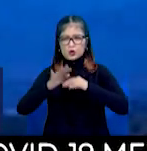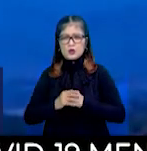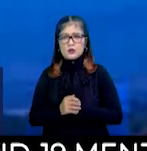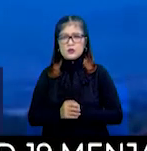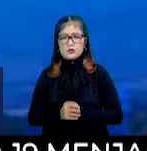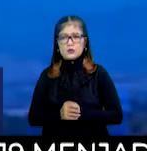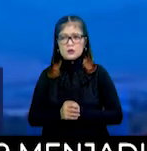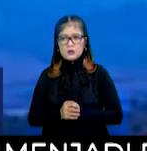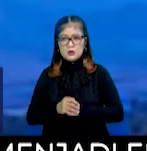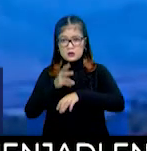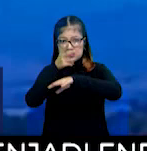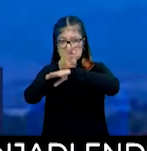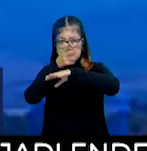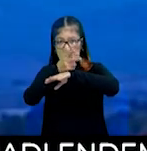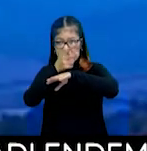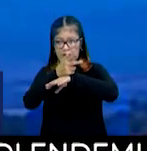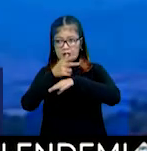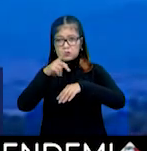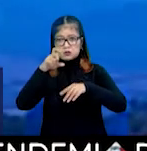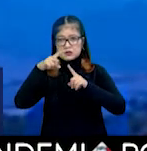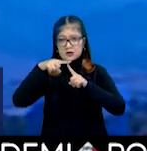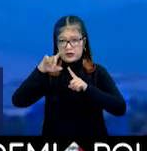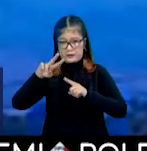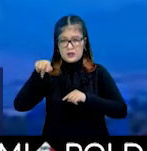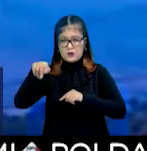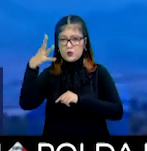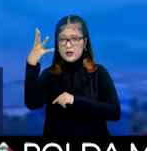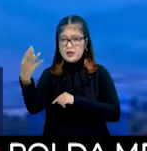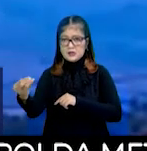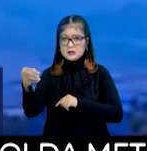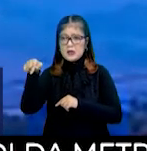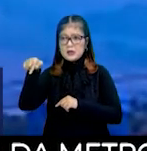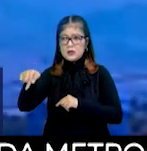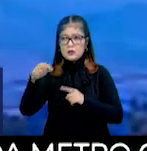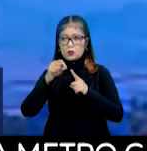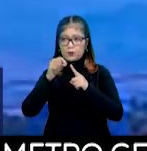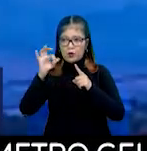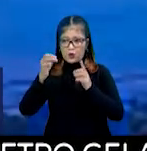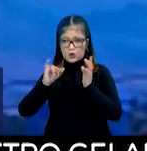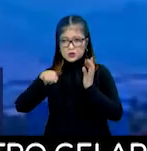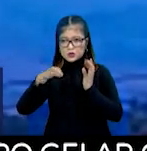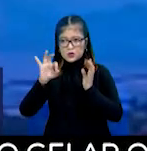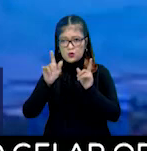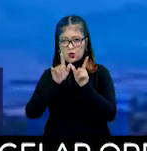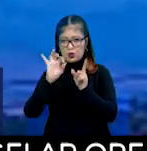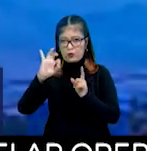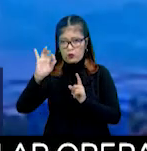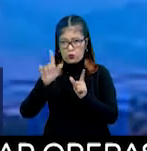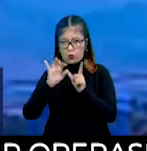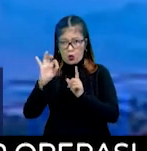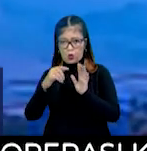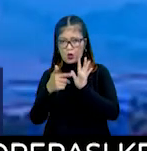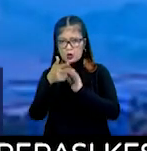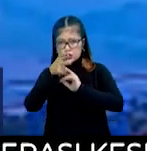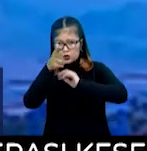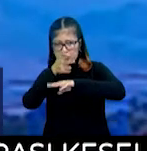Rekaman kamera CCTV di Desa Oro-Oro Ombo dan Bukit Padat, Kecamatan Pronojiwo, Lumajang ini memperlihatkan detik-detik saat Gunung Semeru meluncurkan